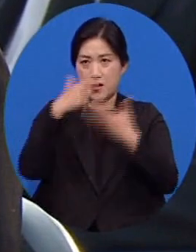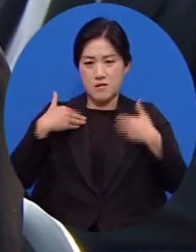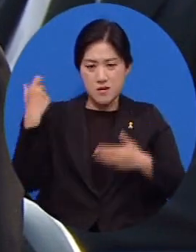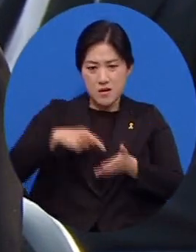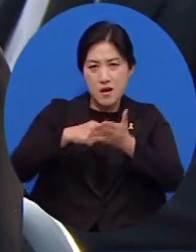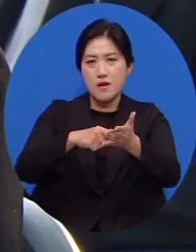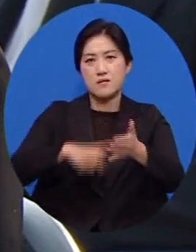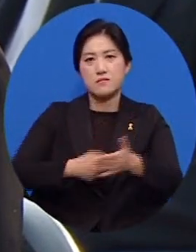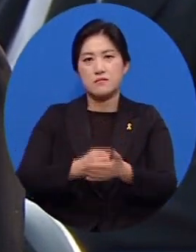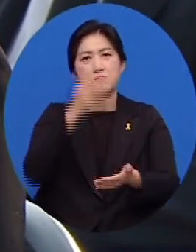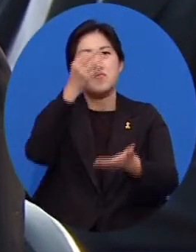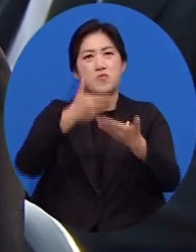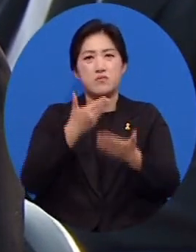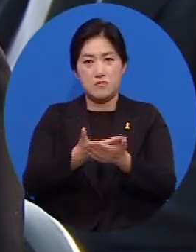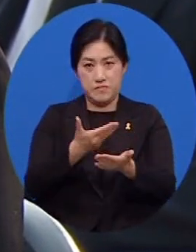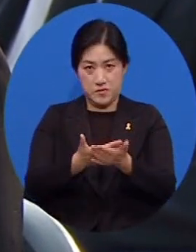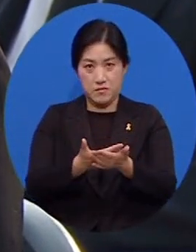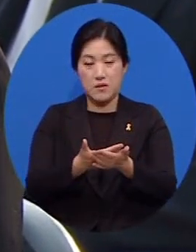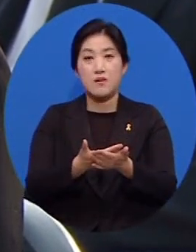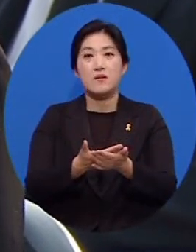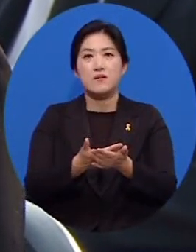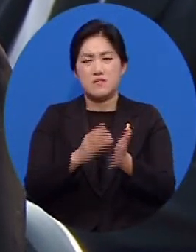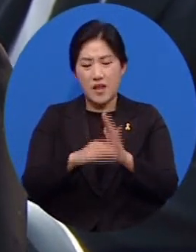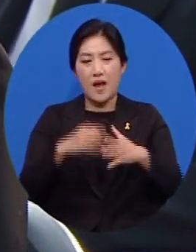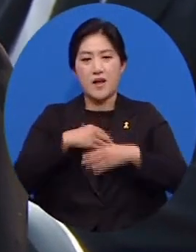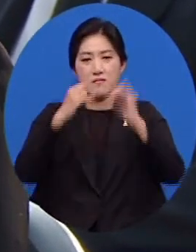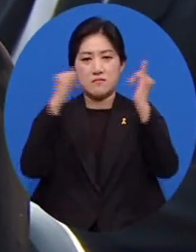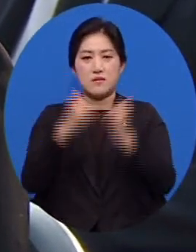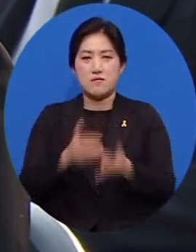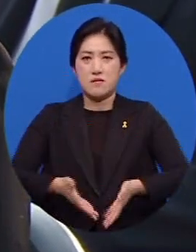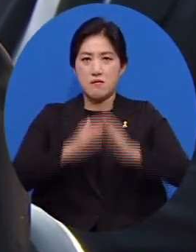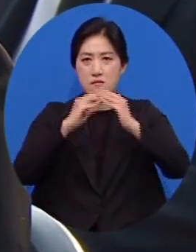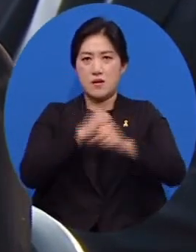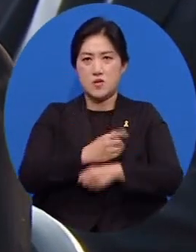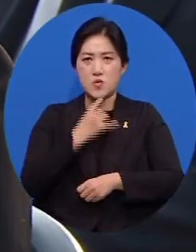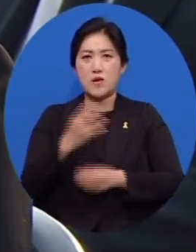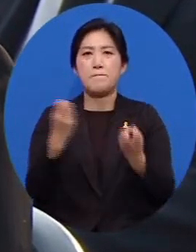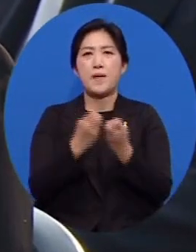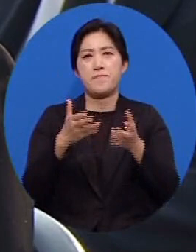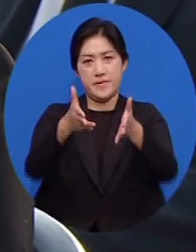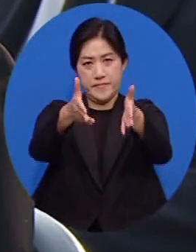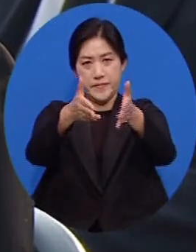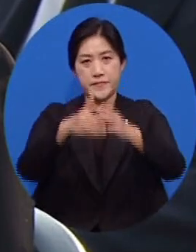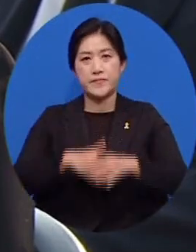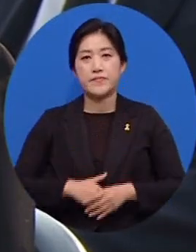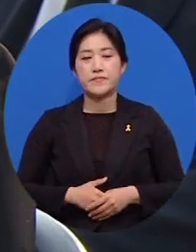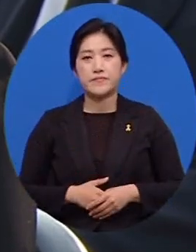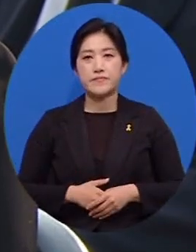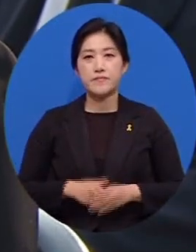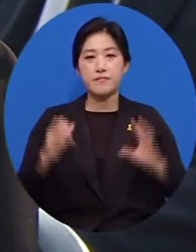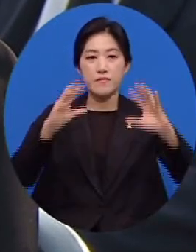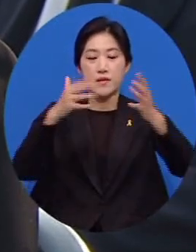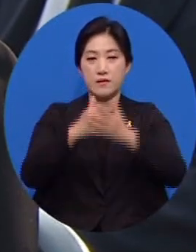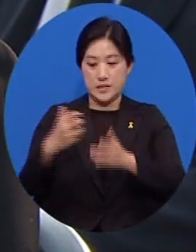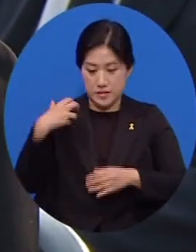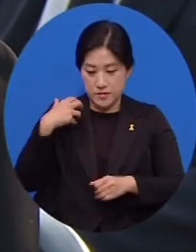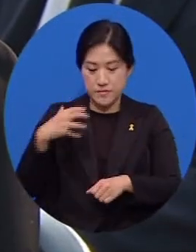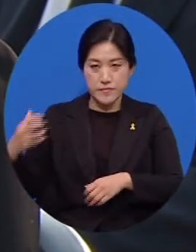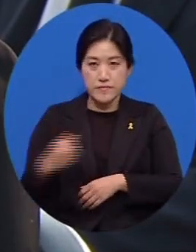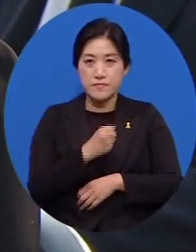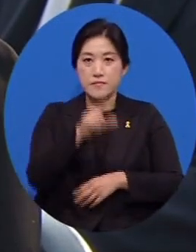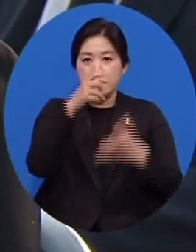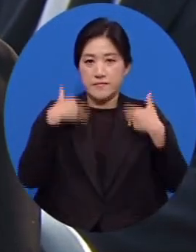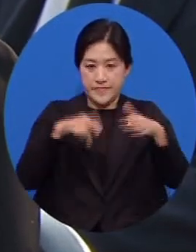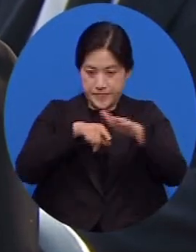의지를 보여주십시오. 그것만이 안전사회를 건설하는 유일한 길입니다. 국가가 책임지고